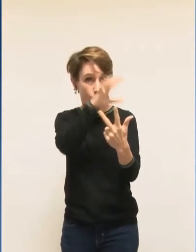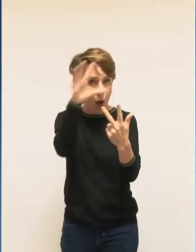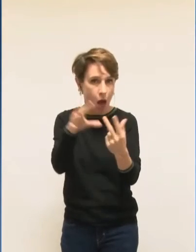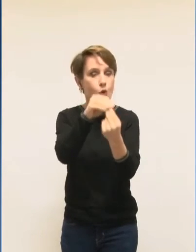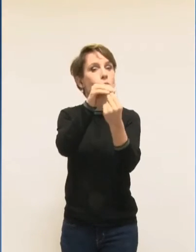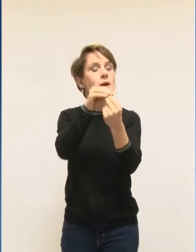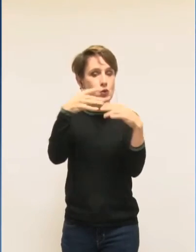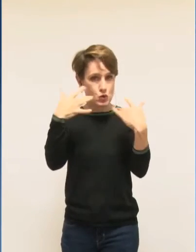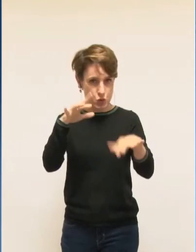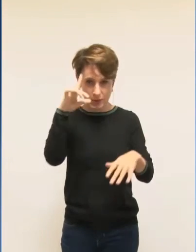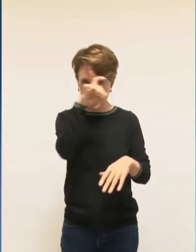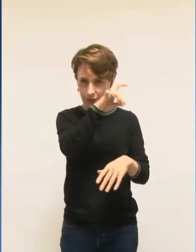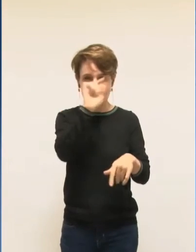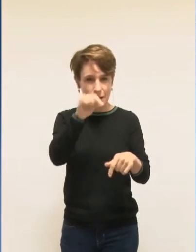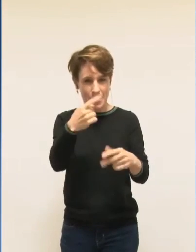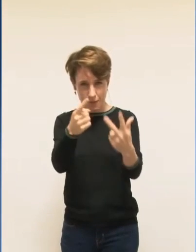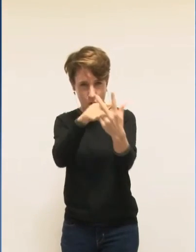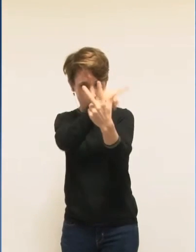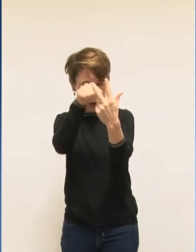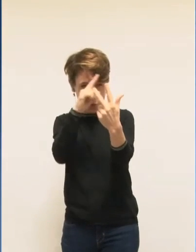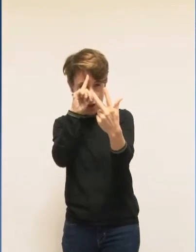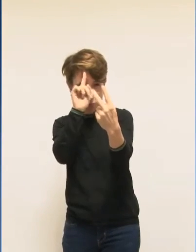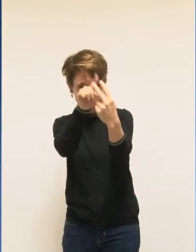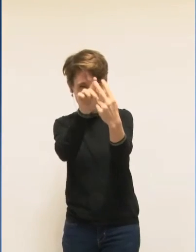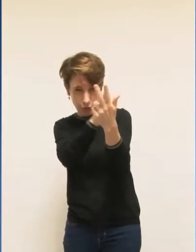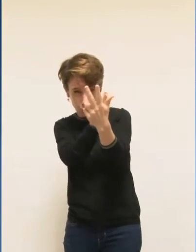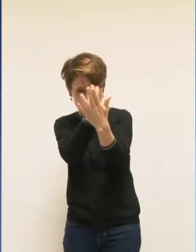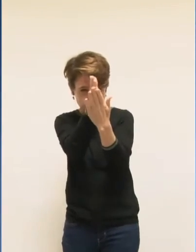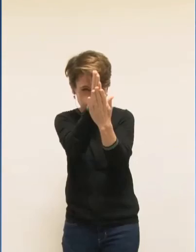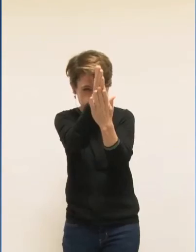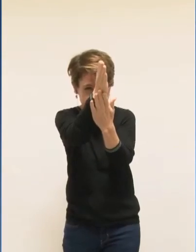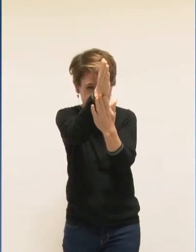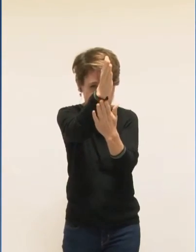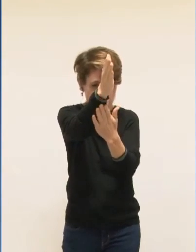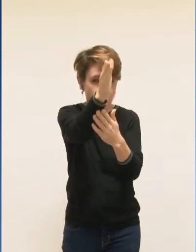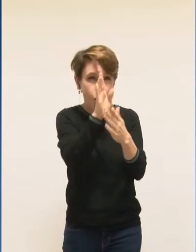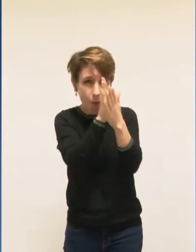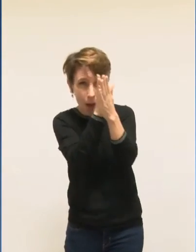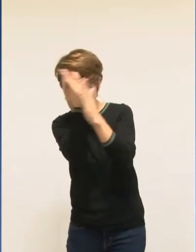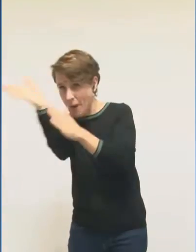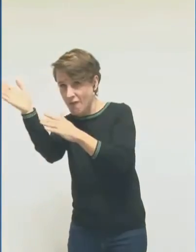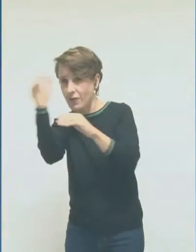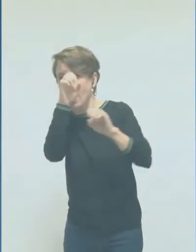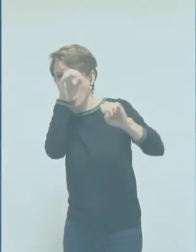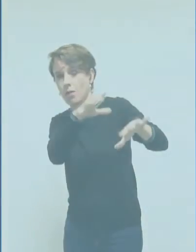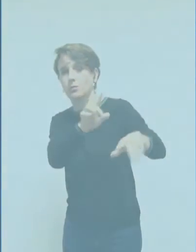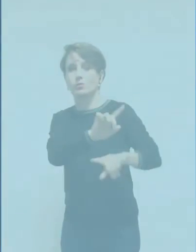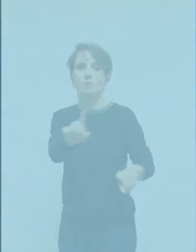doit constituer le fil d'Ariane tenu entre nos mains et que nous devons en aucun cas laisser échapper.